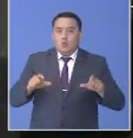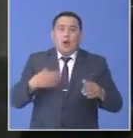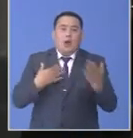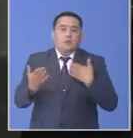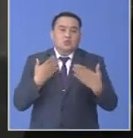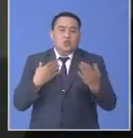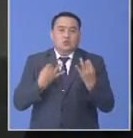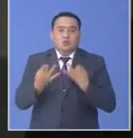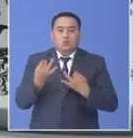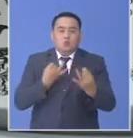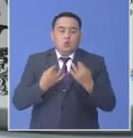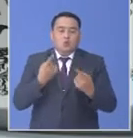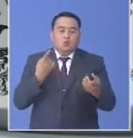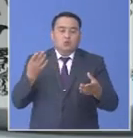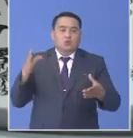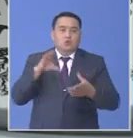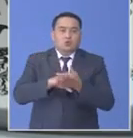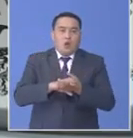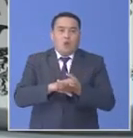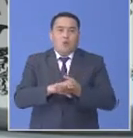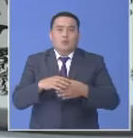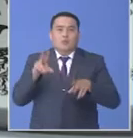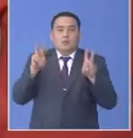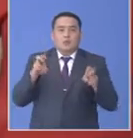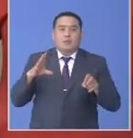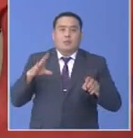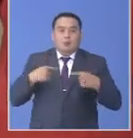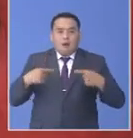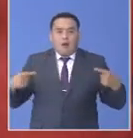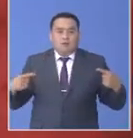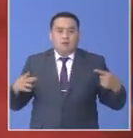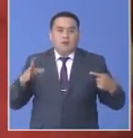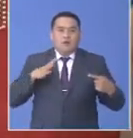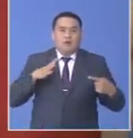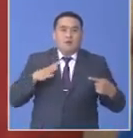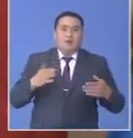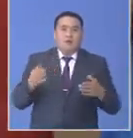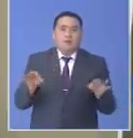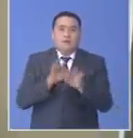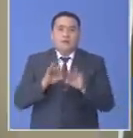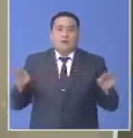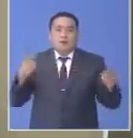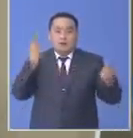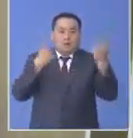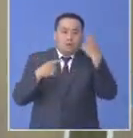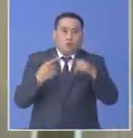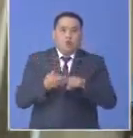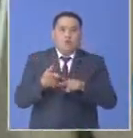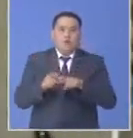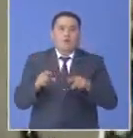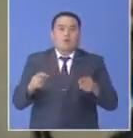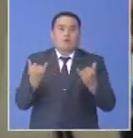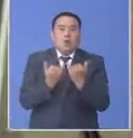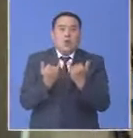с друг другом, знакомиться, обмениваться опытом. Темы бывают разные, но все они касаются песенного творчества. На этот раз